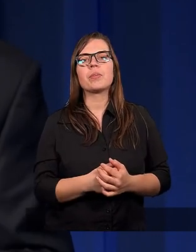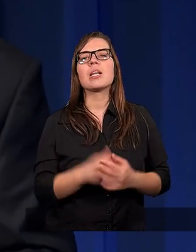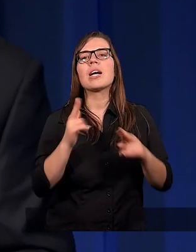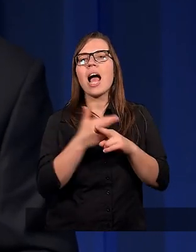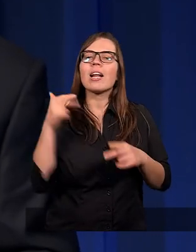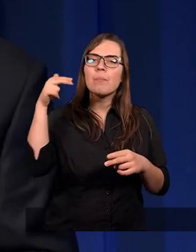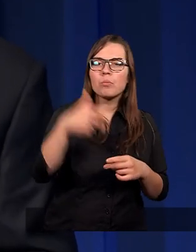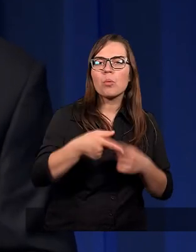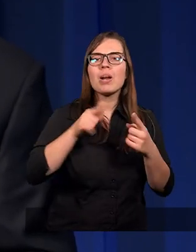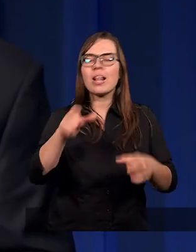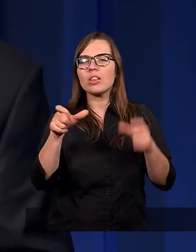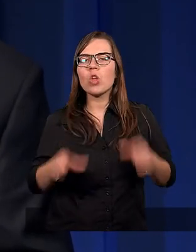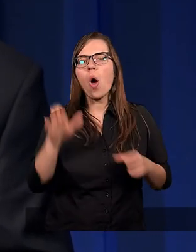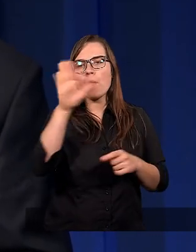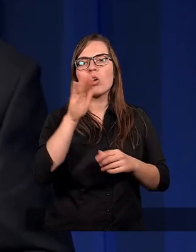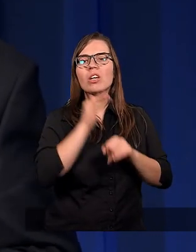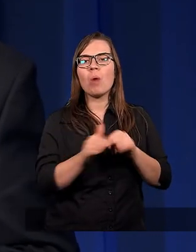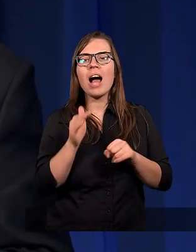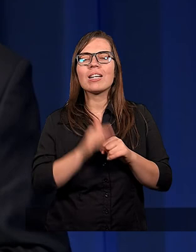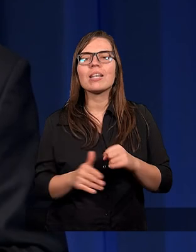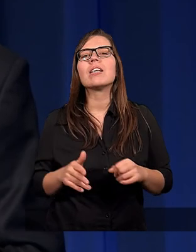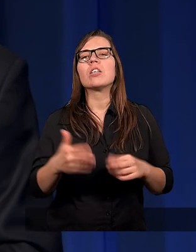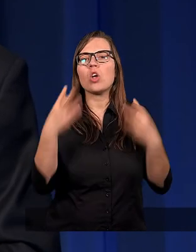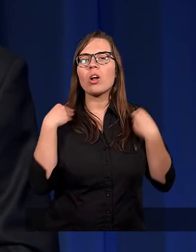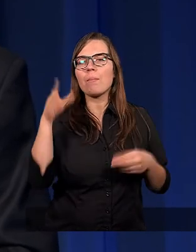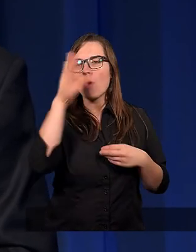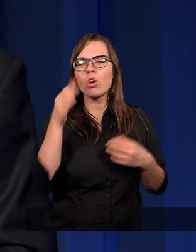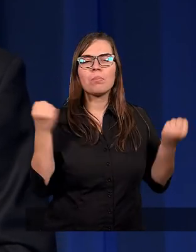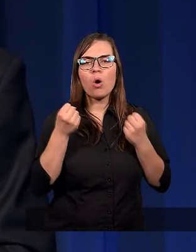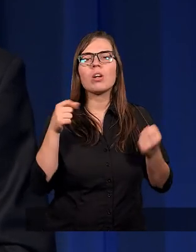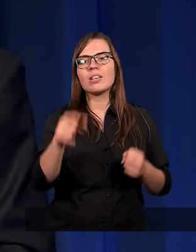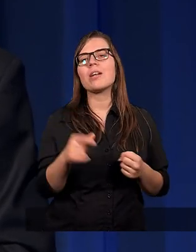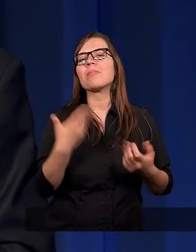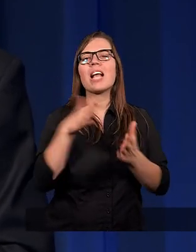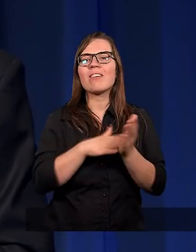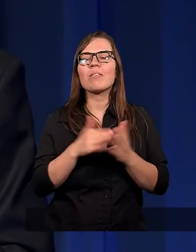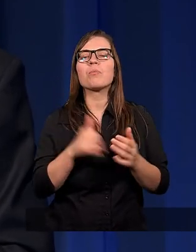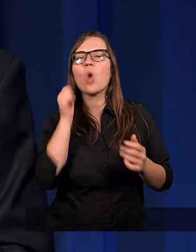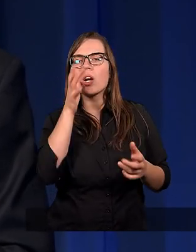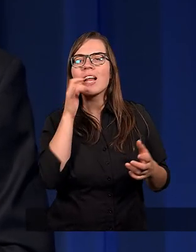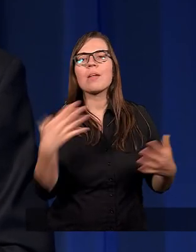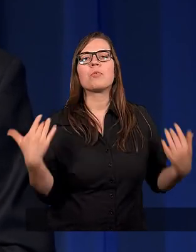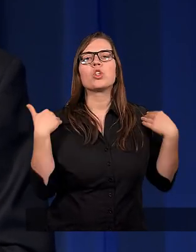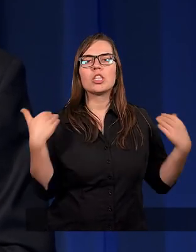Kiedy przychodzę przed ten tron Bożej łaski, doznaję mocy Bożej w tym moim zwykłym, codziennym życiu.